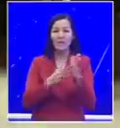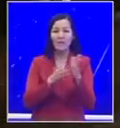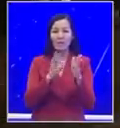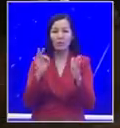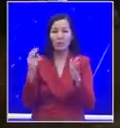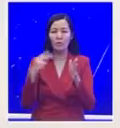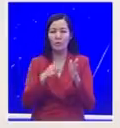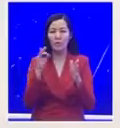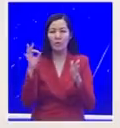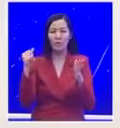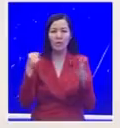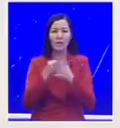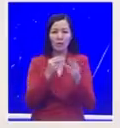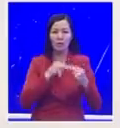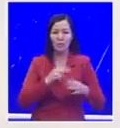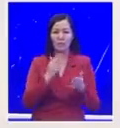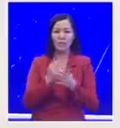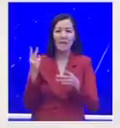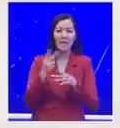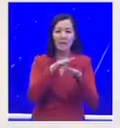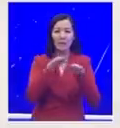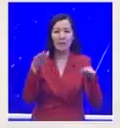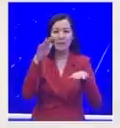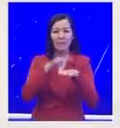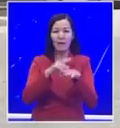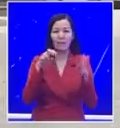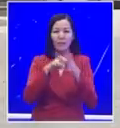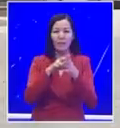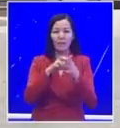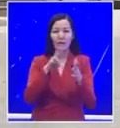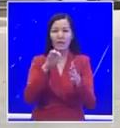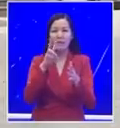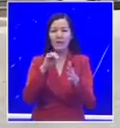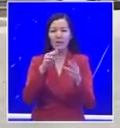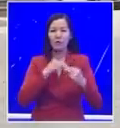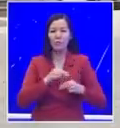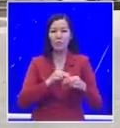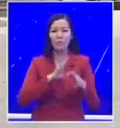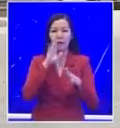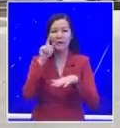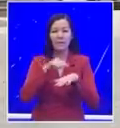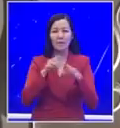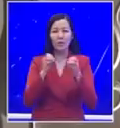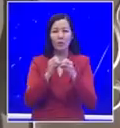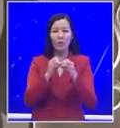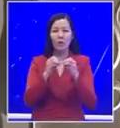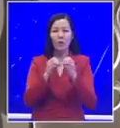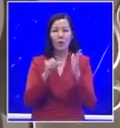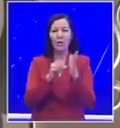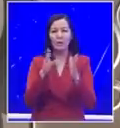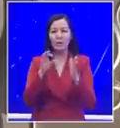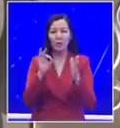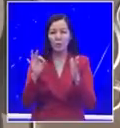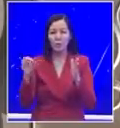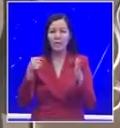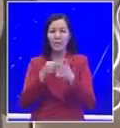8:00-ден 20:00-ге дейін жұмыс істейді. Екінші деңгейлі банктер, пошта, нотариустар жұмысы сағат 10:00-ден 16:00-ге